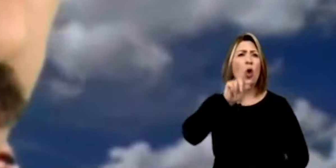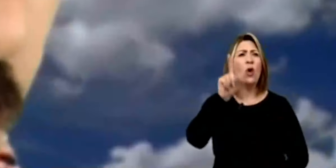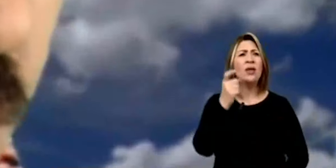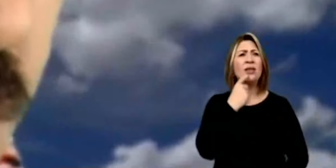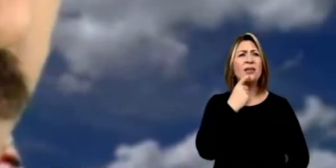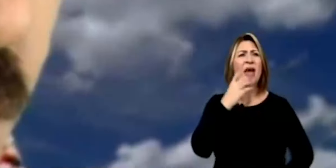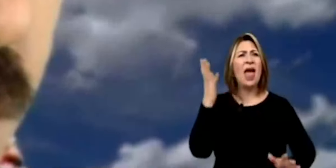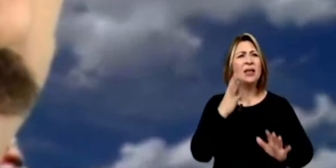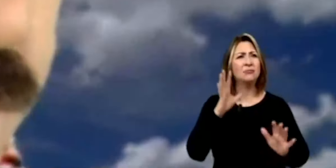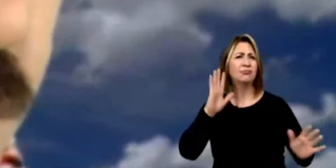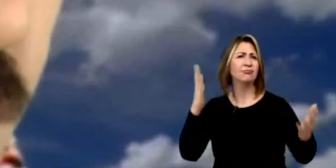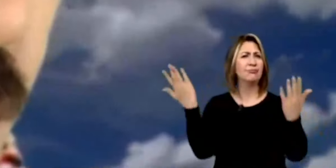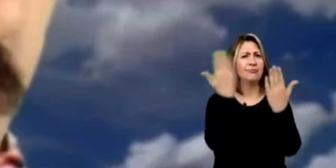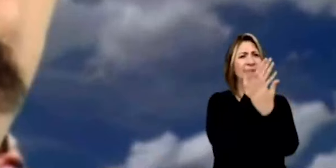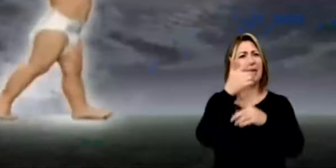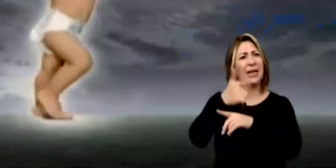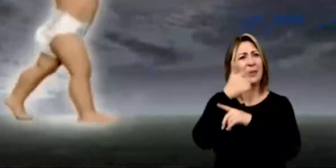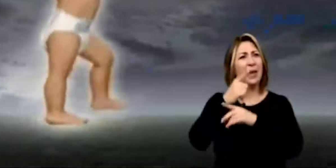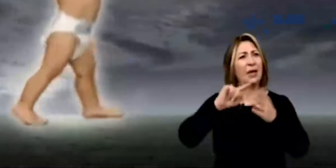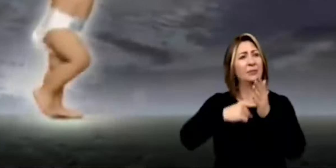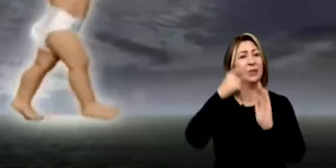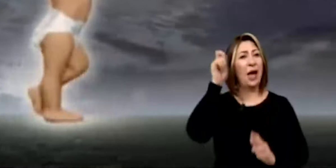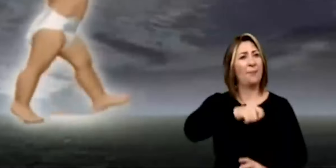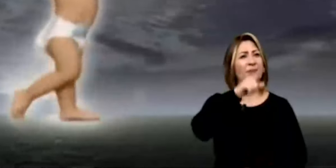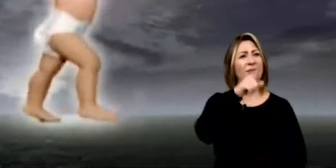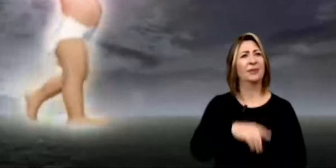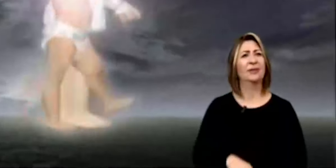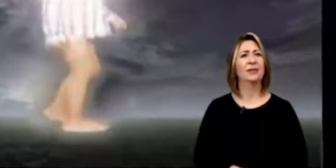yılın en Paint Terk klibine imza attın.